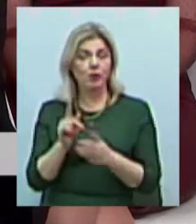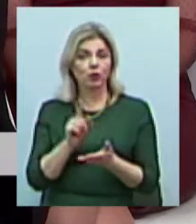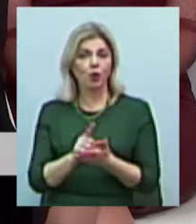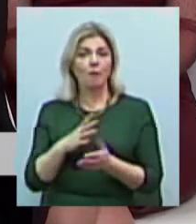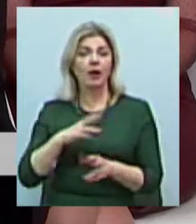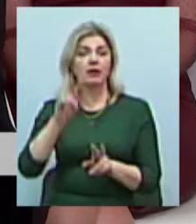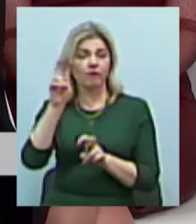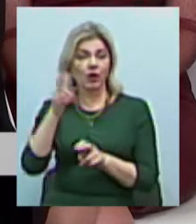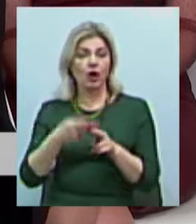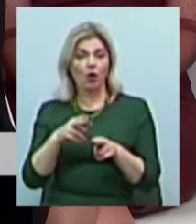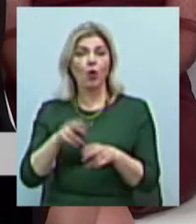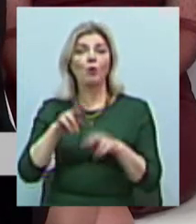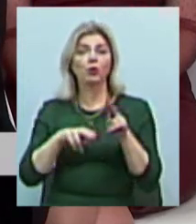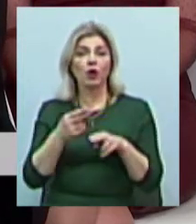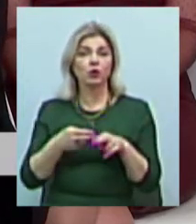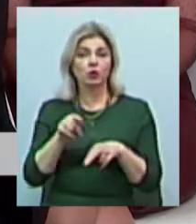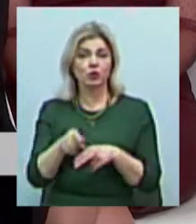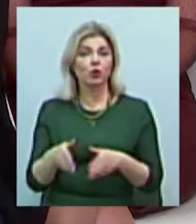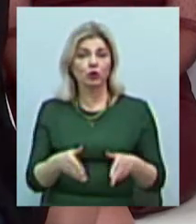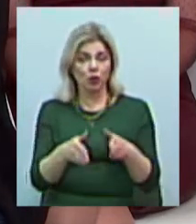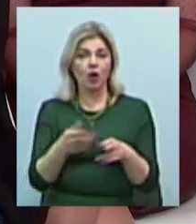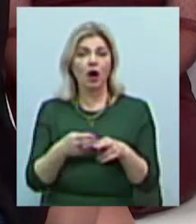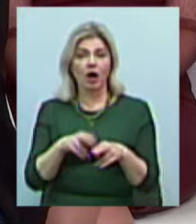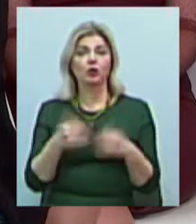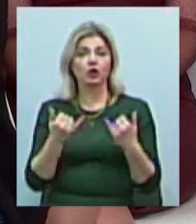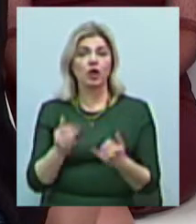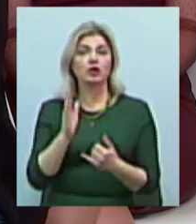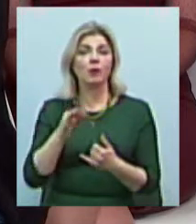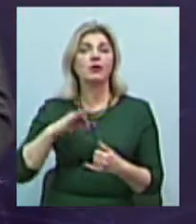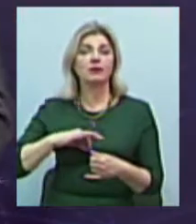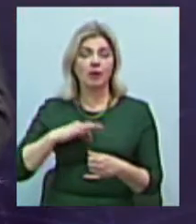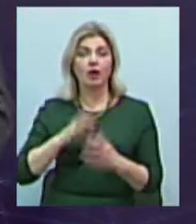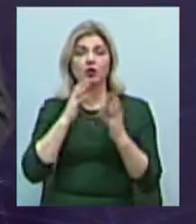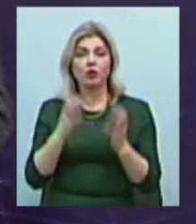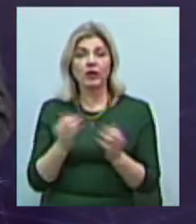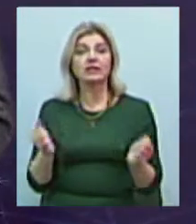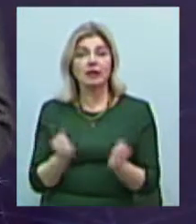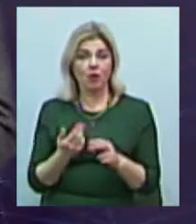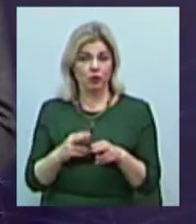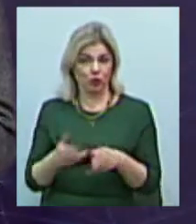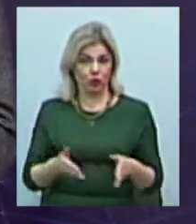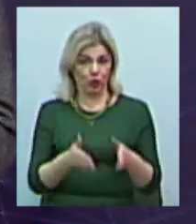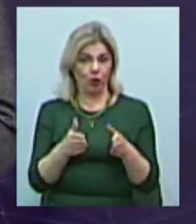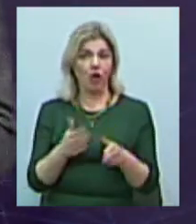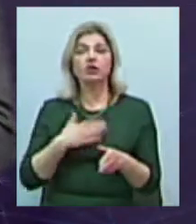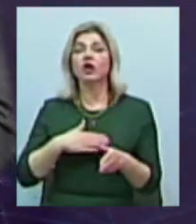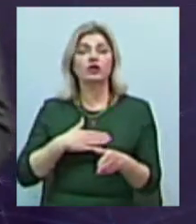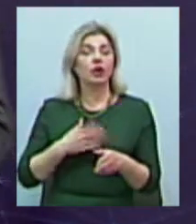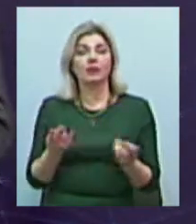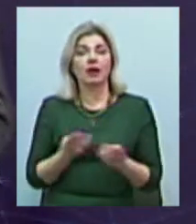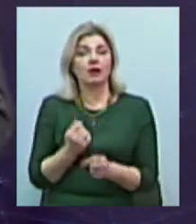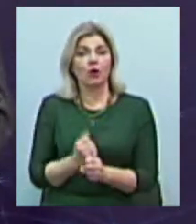підрядник, який будував цю дорогу, який піде зараз експлуатувати, утримувати і взимку цю дорогу. Для чого це треба зробити? Тому